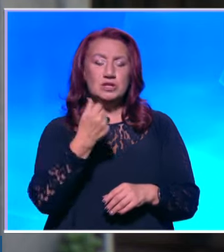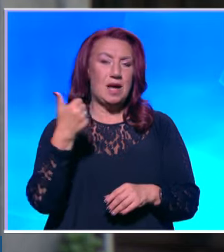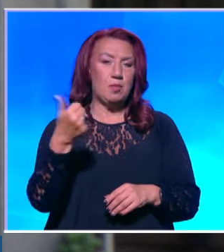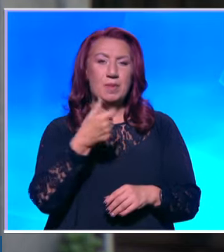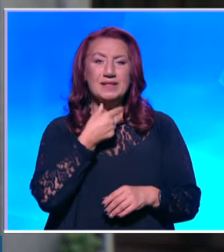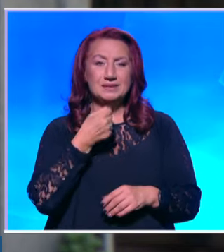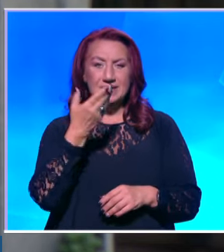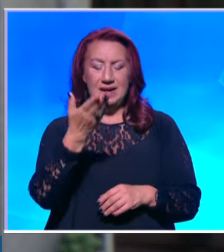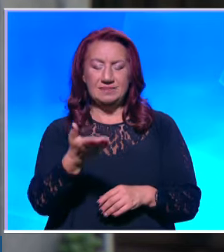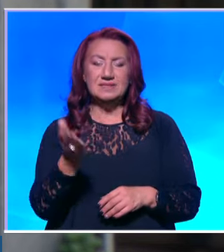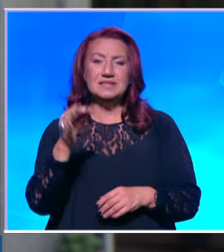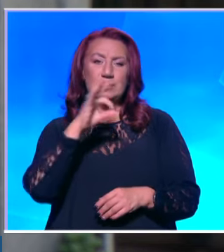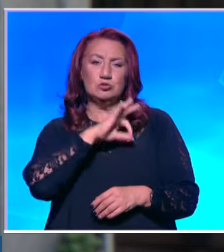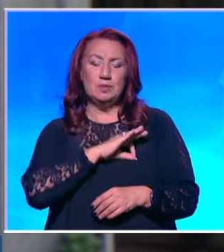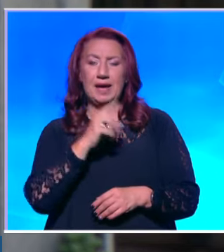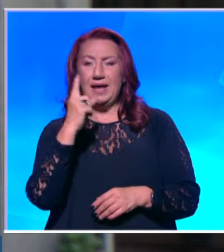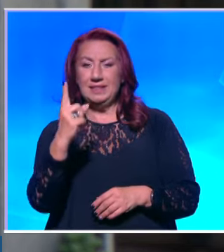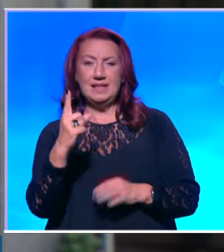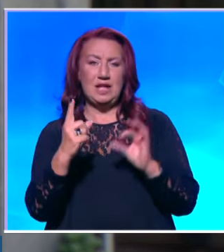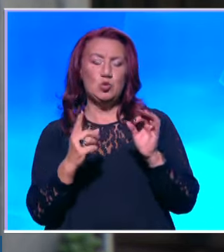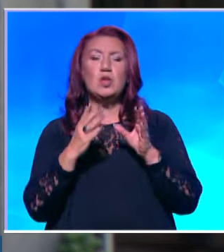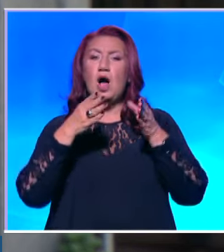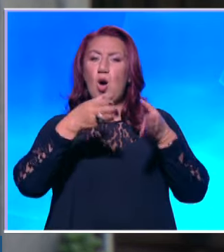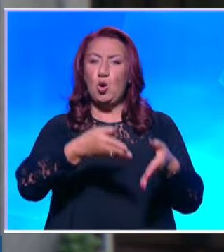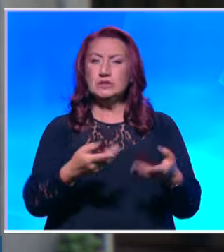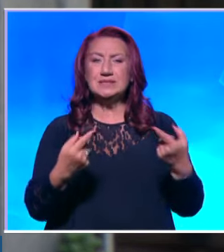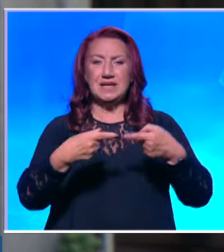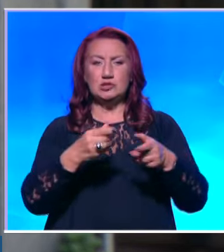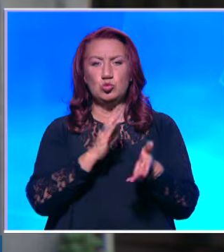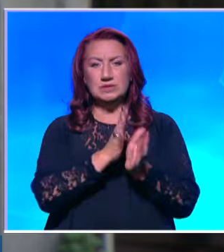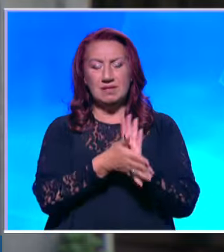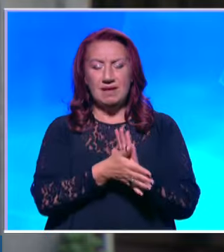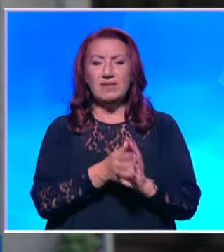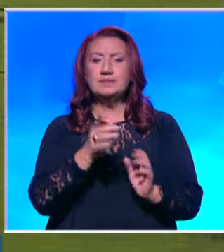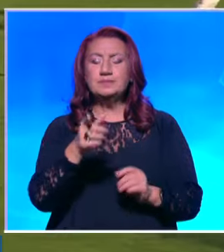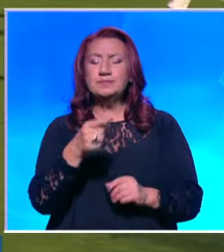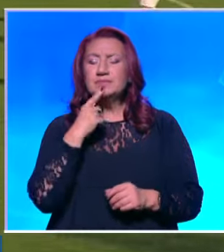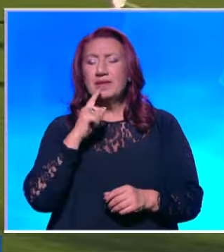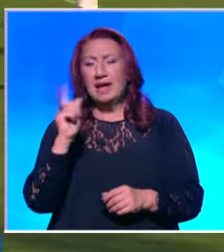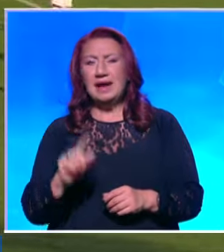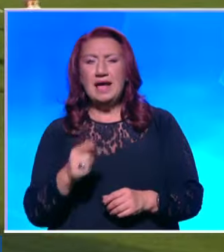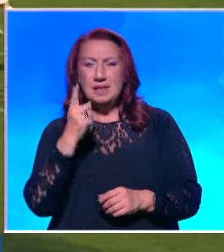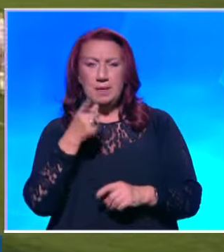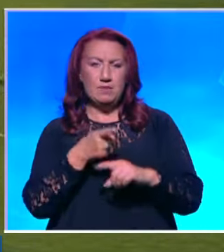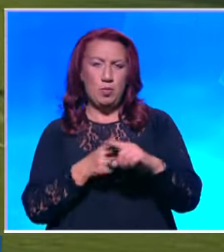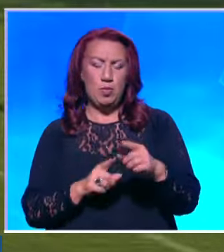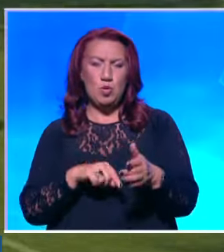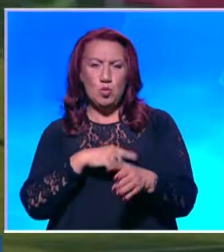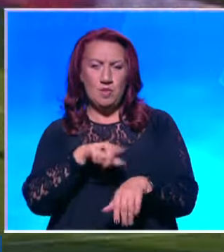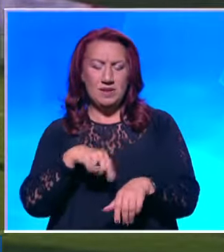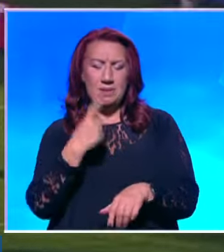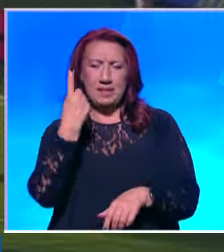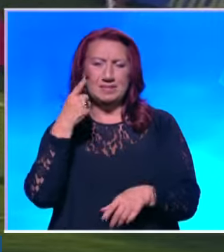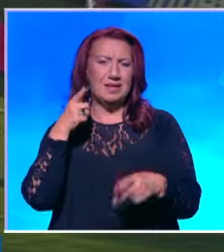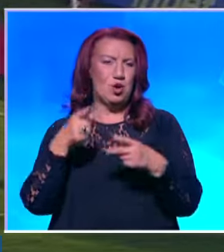1:0 като гост на славия кристиян димитров в края на първото полувреме успя да отбележи единствения гол по-рано сините бяха ударили